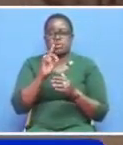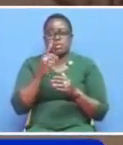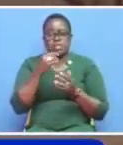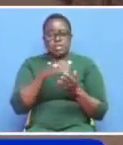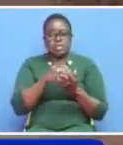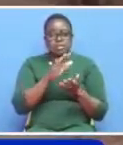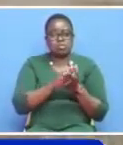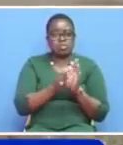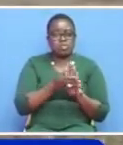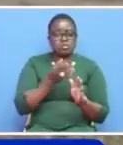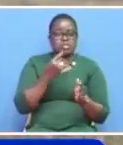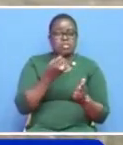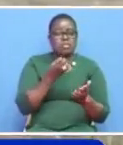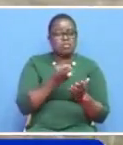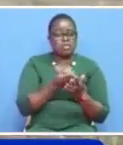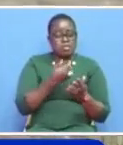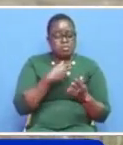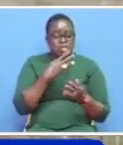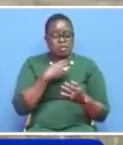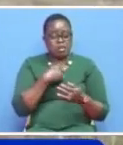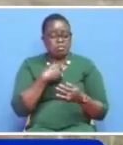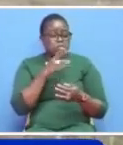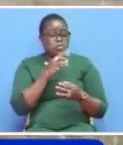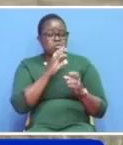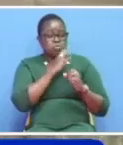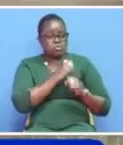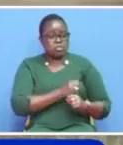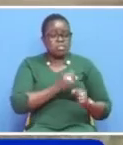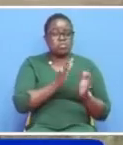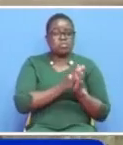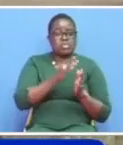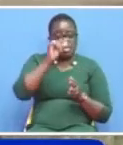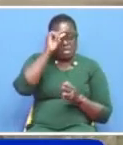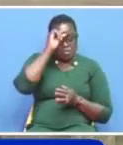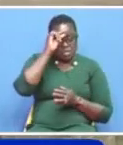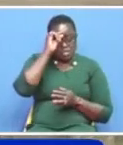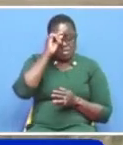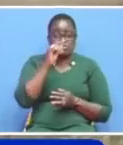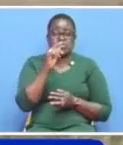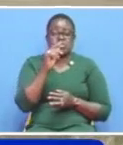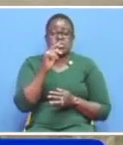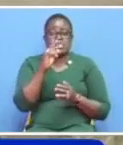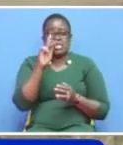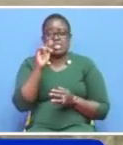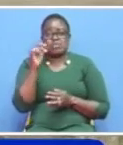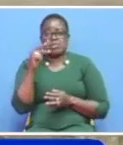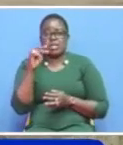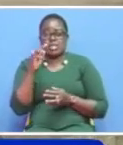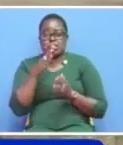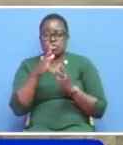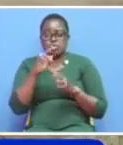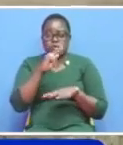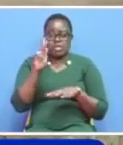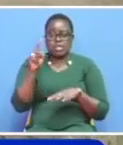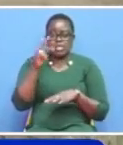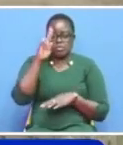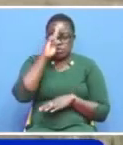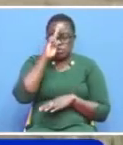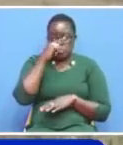au kuse. Ndina imani na serikali ya Kithimani. Sana sana Kenya Police. Mundo kindo chambe. Nye